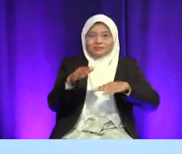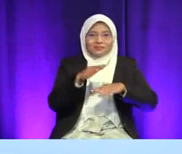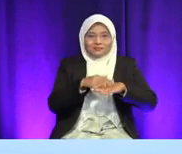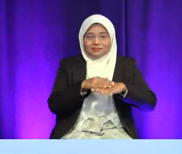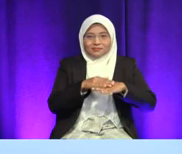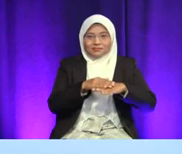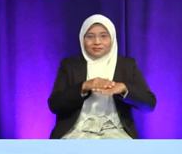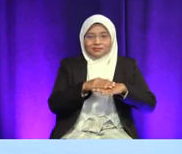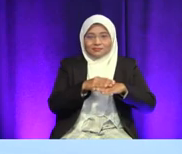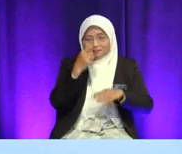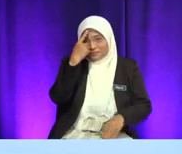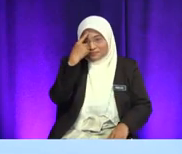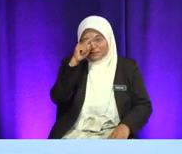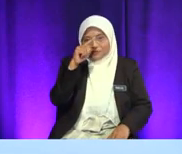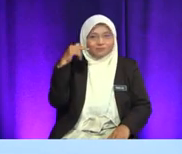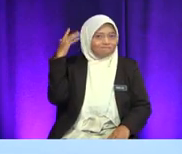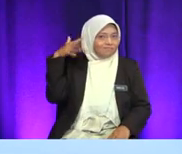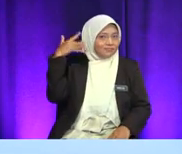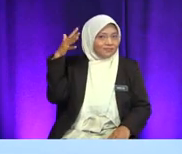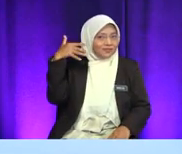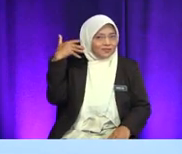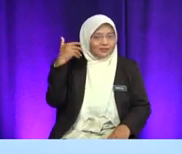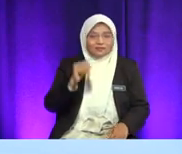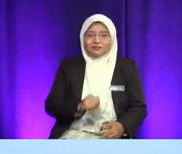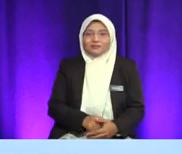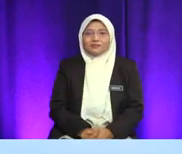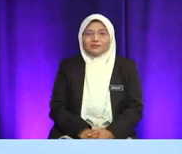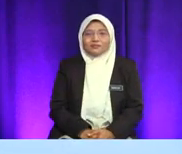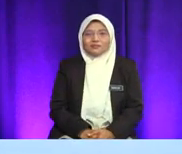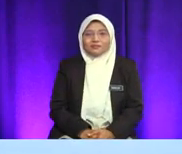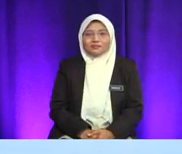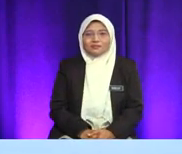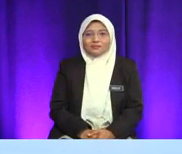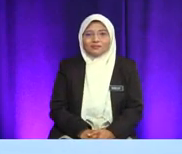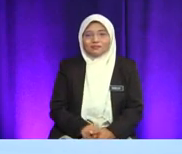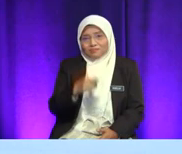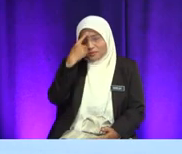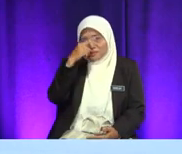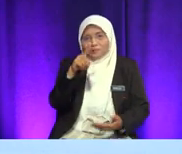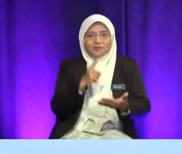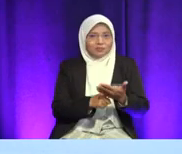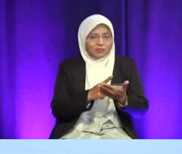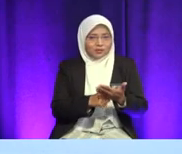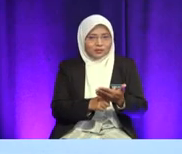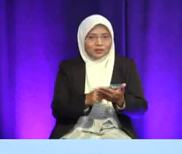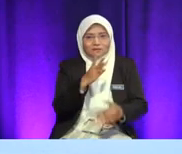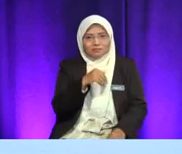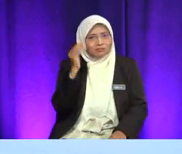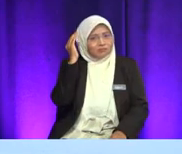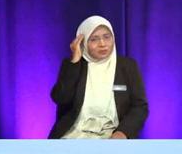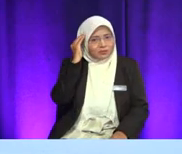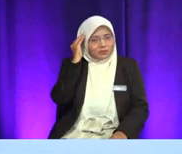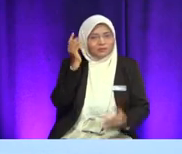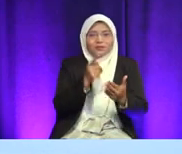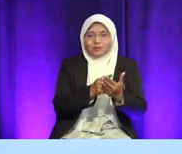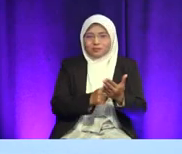mata pelajaran yang dipilih pada hari ini adalah sejarah jadi untuk berbincang dan mengetahui apakah sebenarnya topik